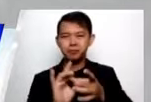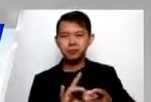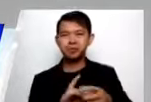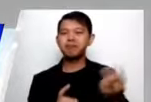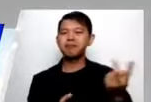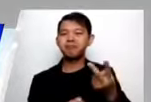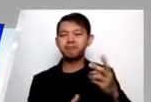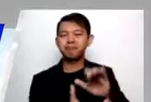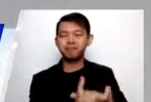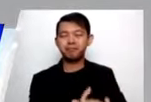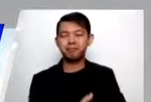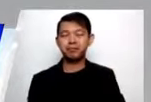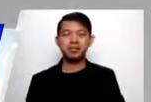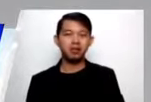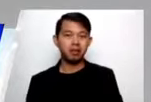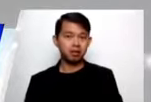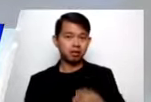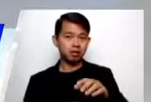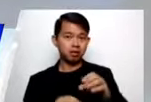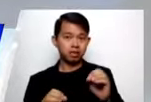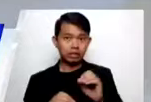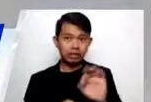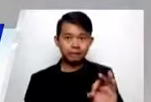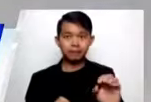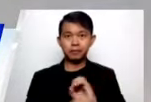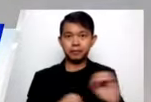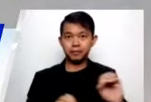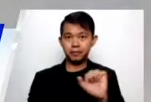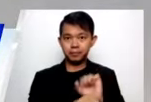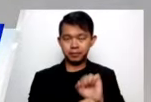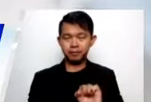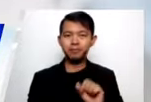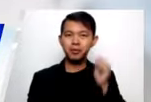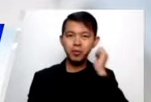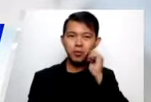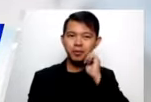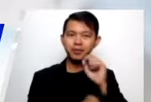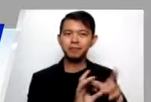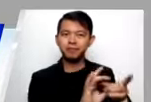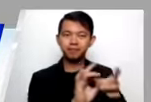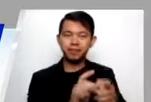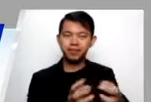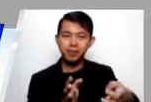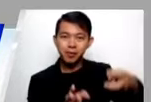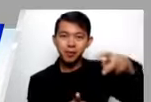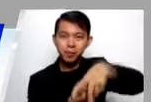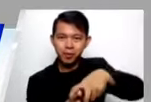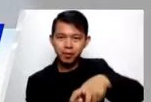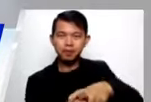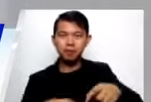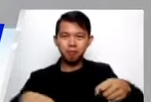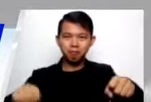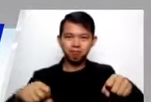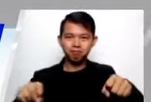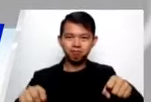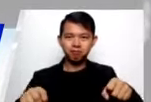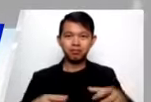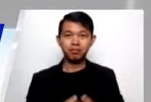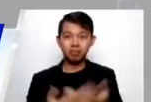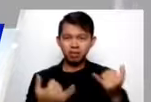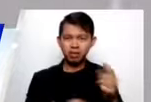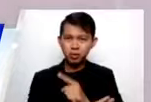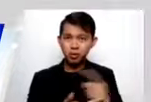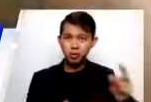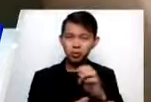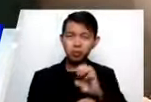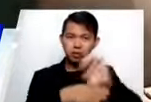Kapag walang trabaho, bonding daw nila ang pagsakay ng big bikes. Nitong weekend na out of balance si Jen sa madulas na